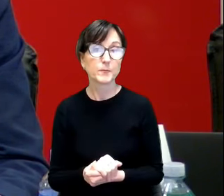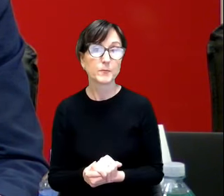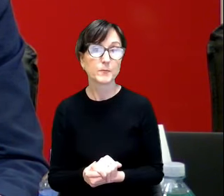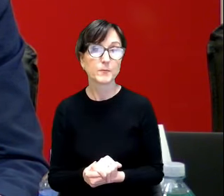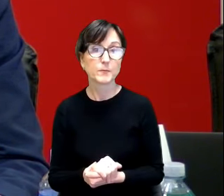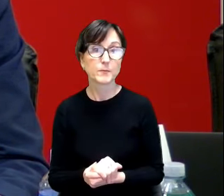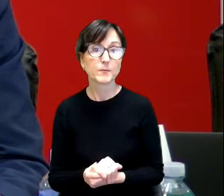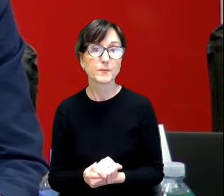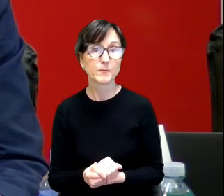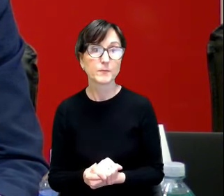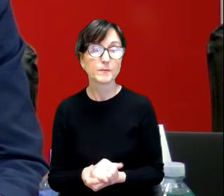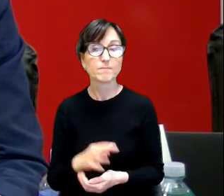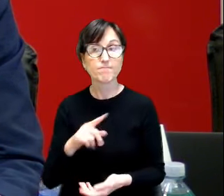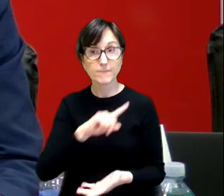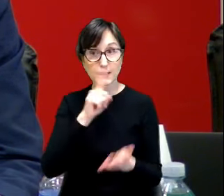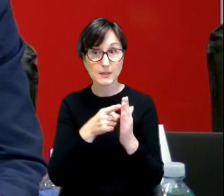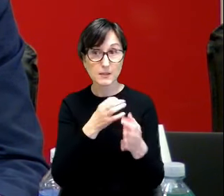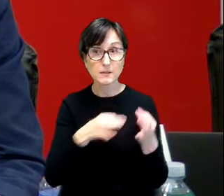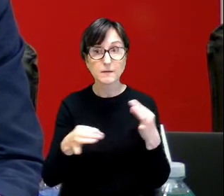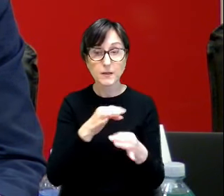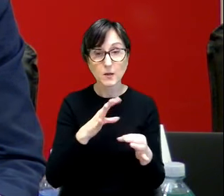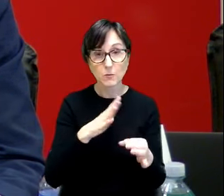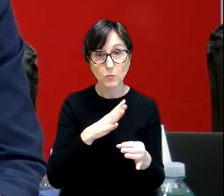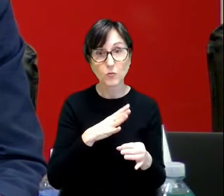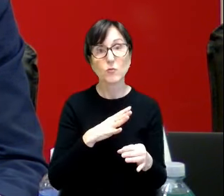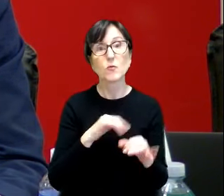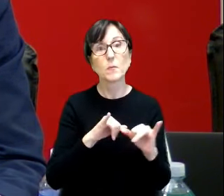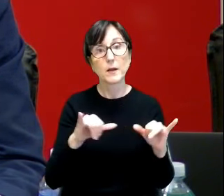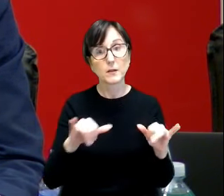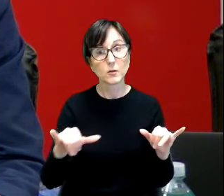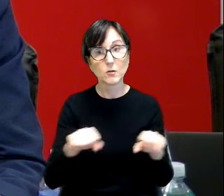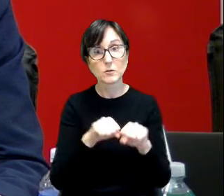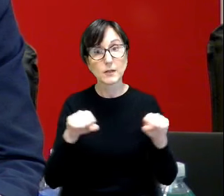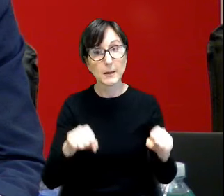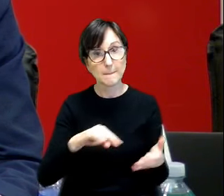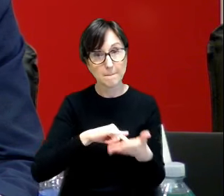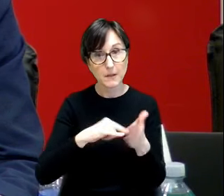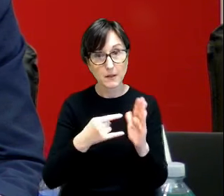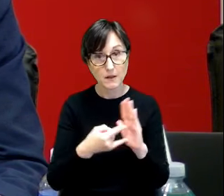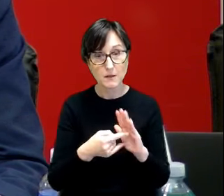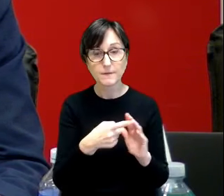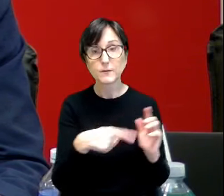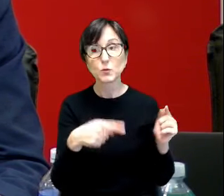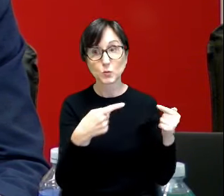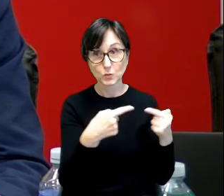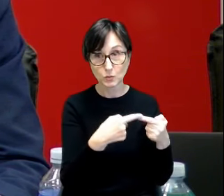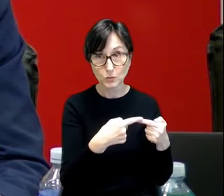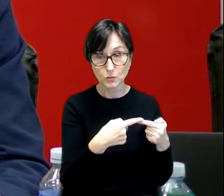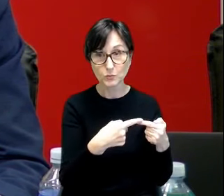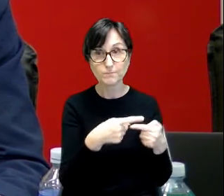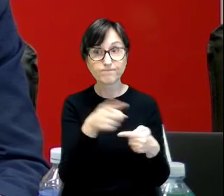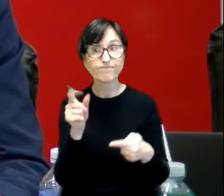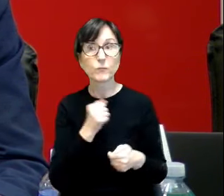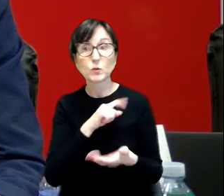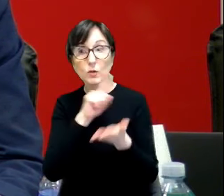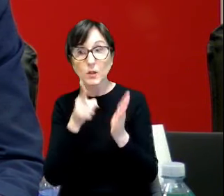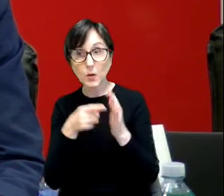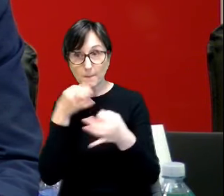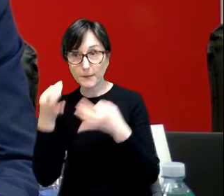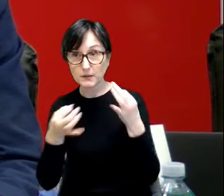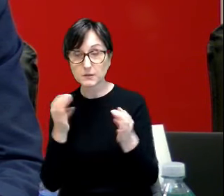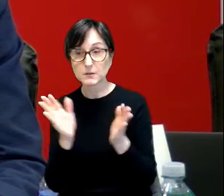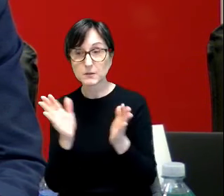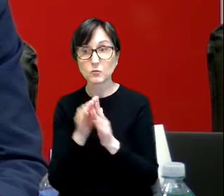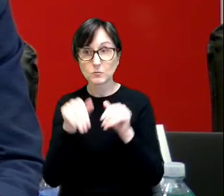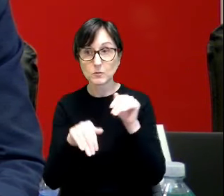klausimas svarstytas plėtros ir strateginio planavimo komitete jam pritarta ar turėtumėt klausimų pasisakymų kviečiu balsuoti